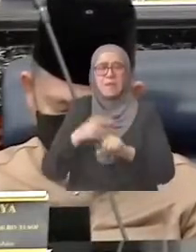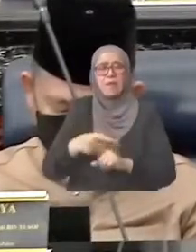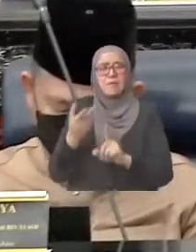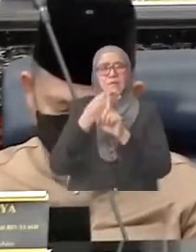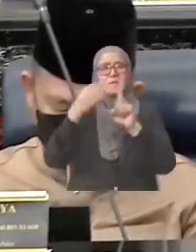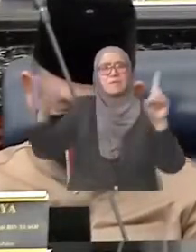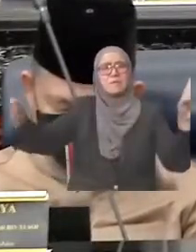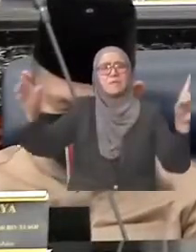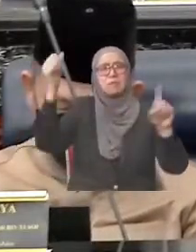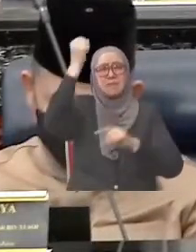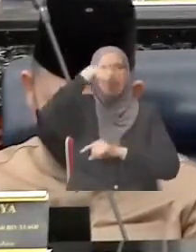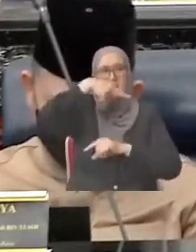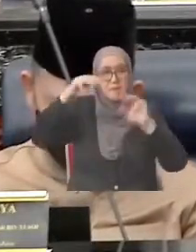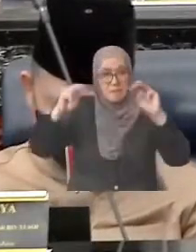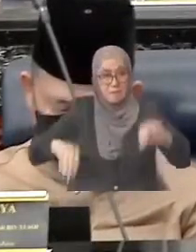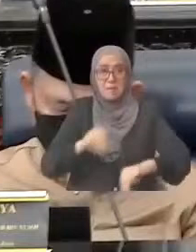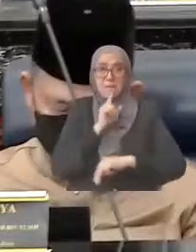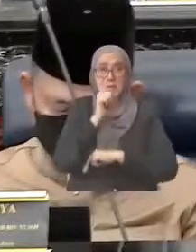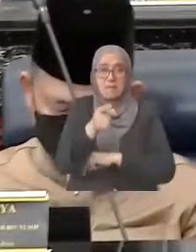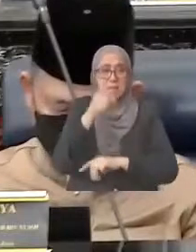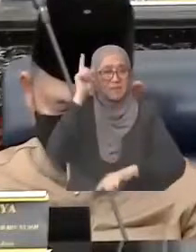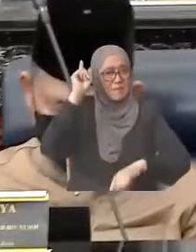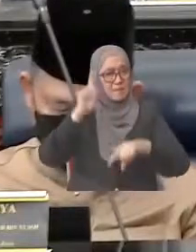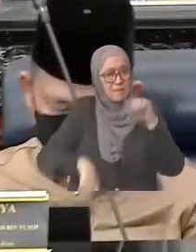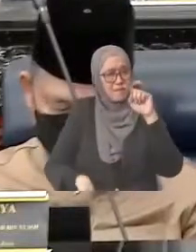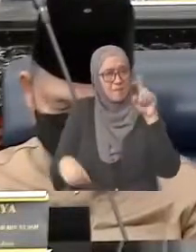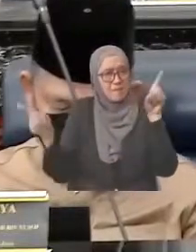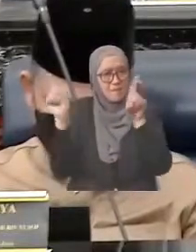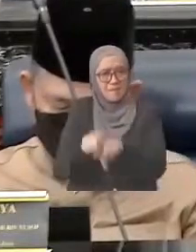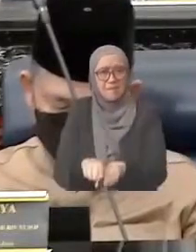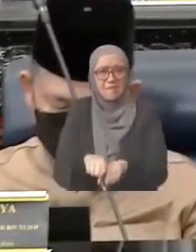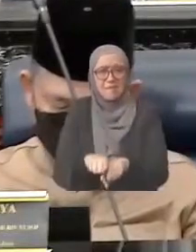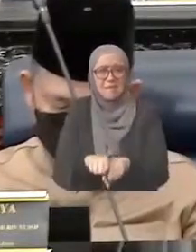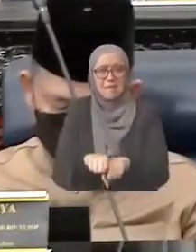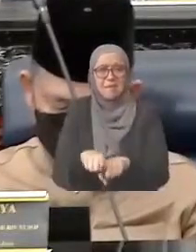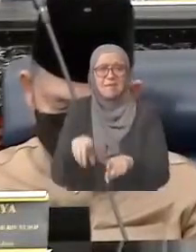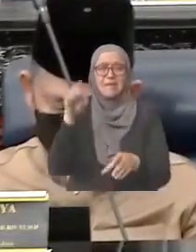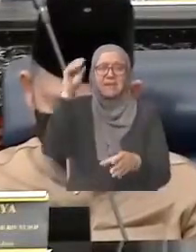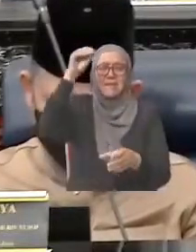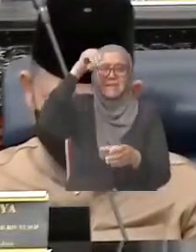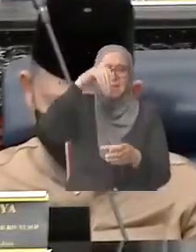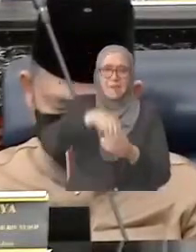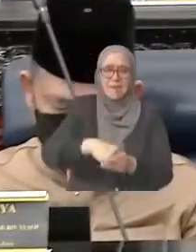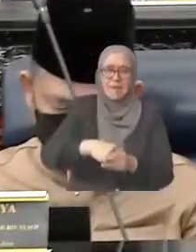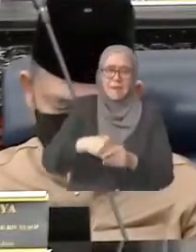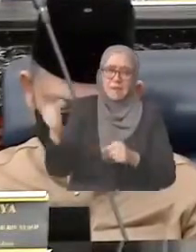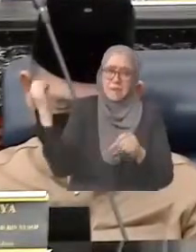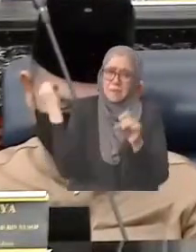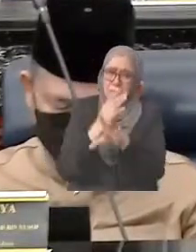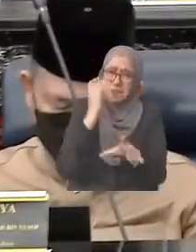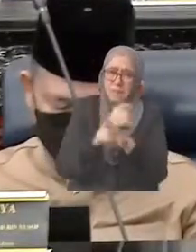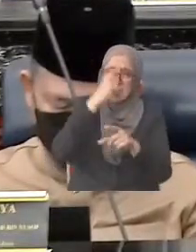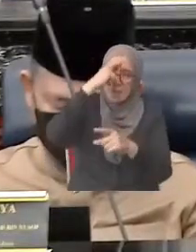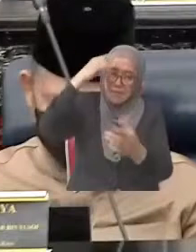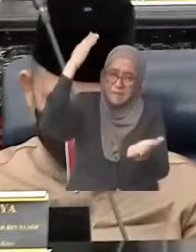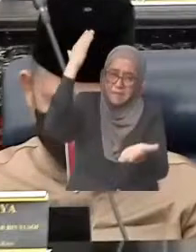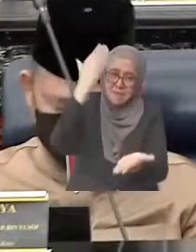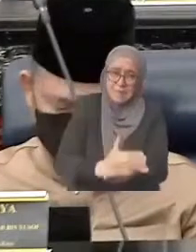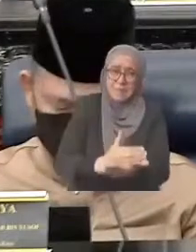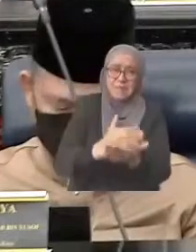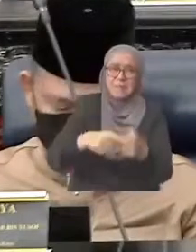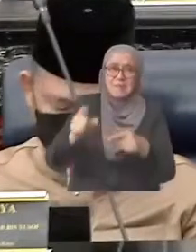ini tidak sepatutnya berlaku oleh itu dalam perjuangan menokohkan kerakusan ini